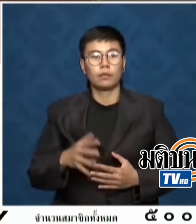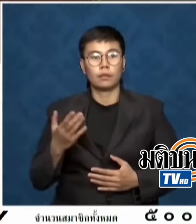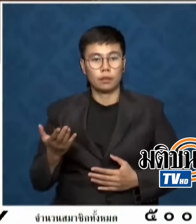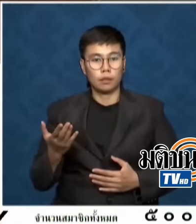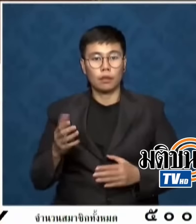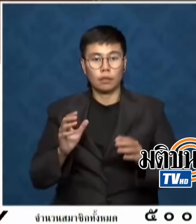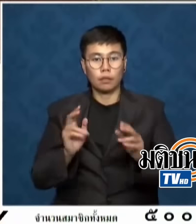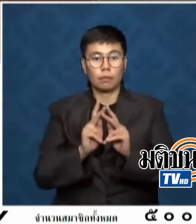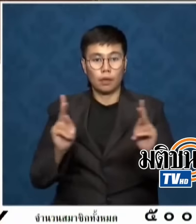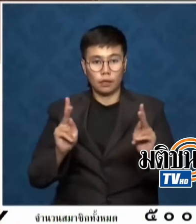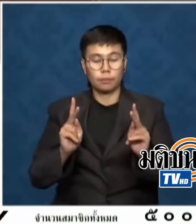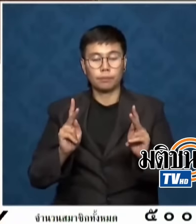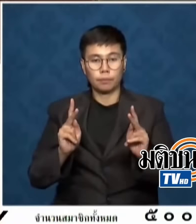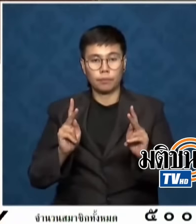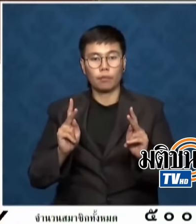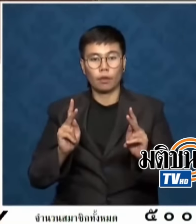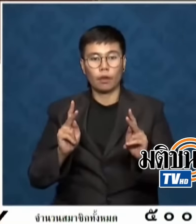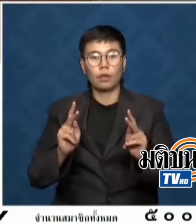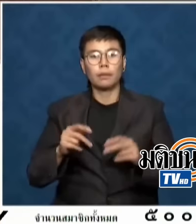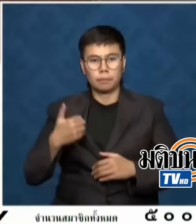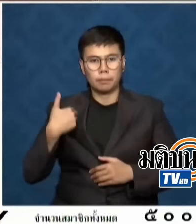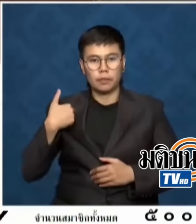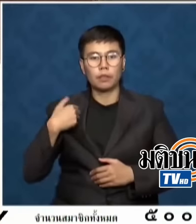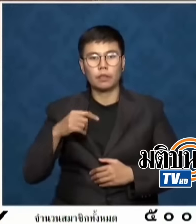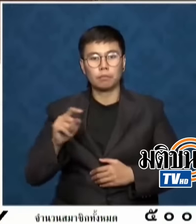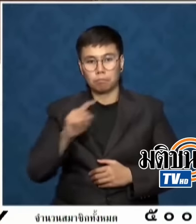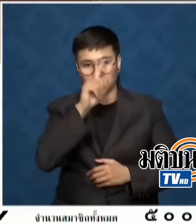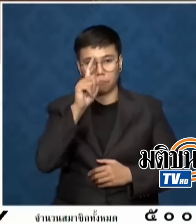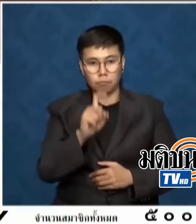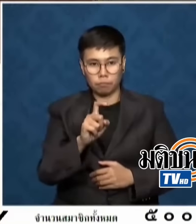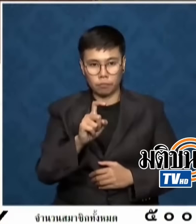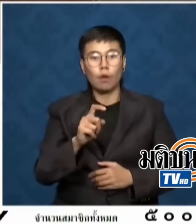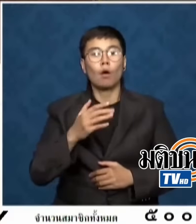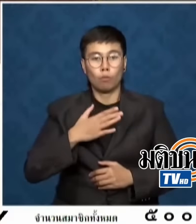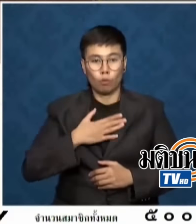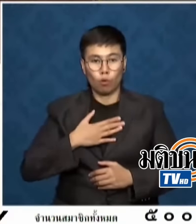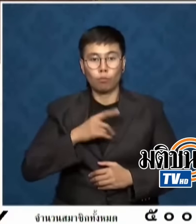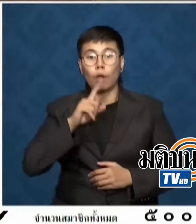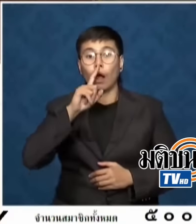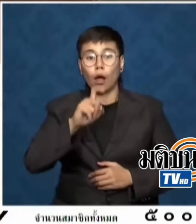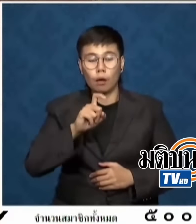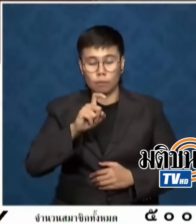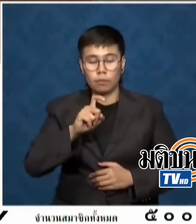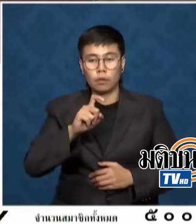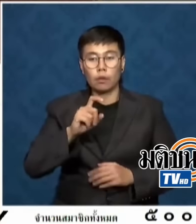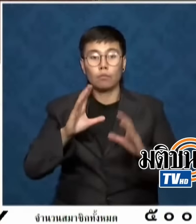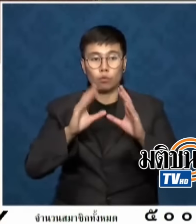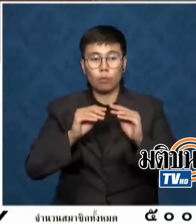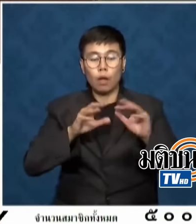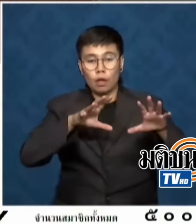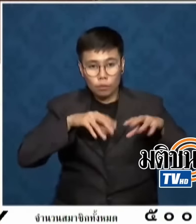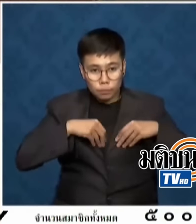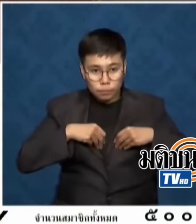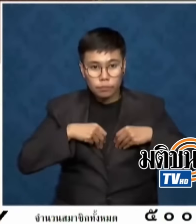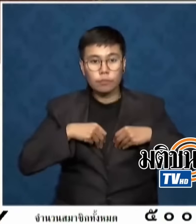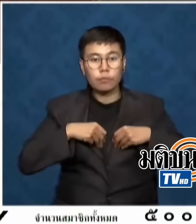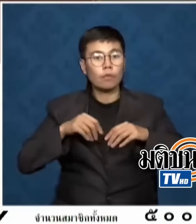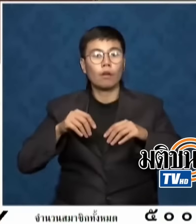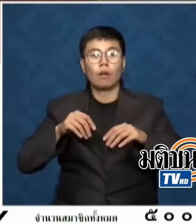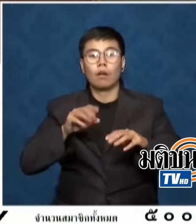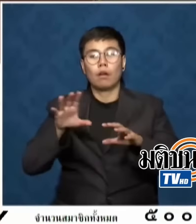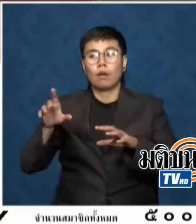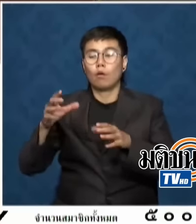ากรรมธิการขอสงวนความเห็นยังคงติดใจนะครับก็ดังนั้นผมขอถามมติจากที่ประชุมว่าจะเห็นด้วยกับคณะกรรมการหรือเห็น